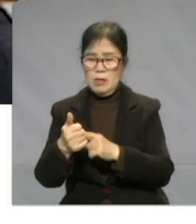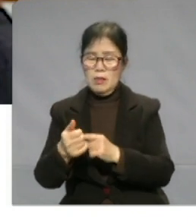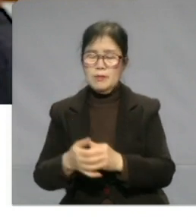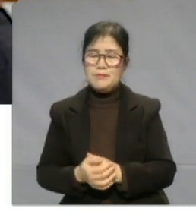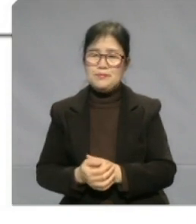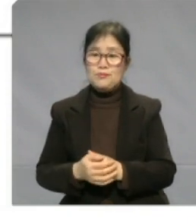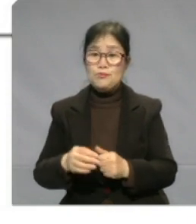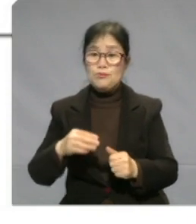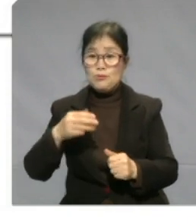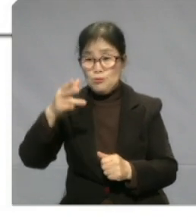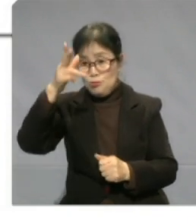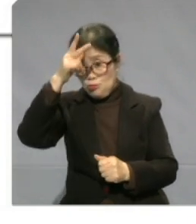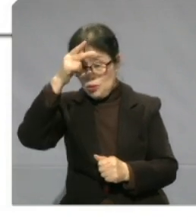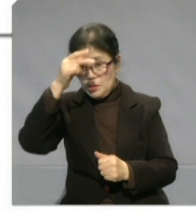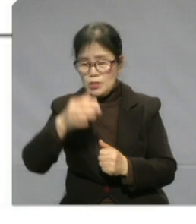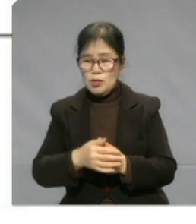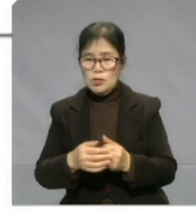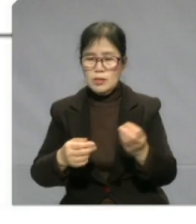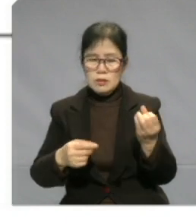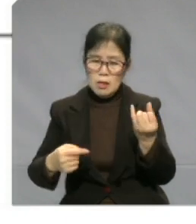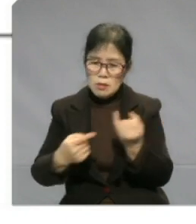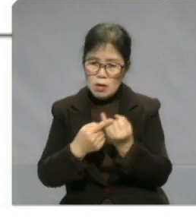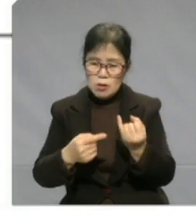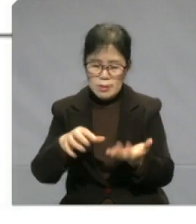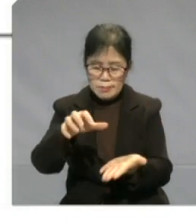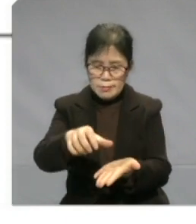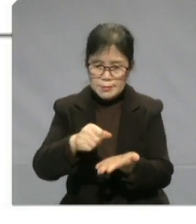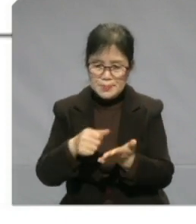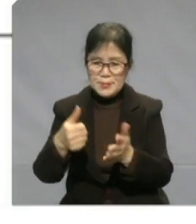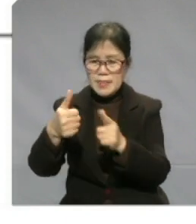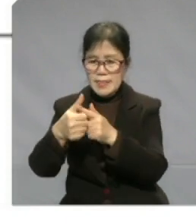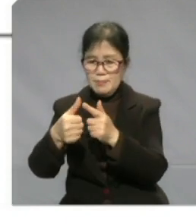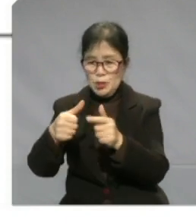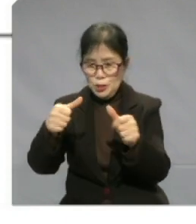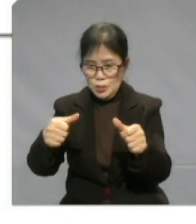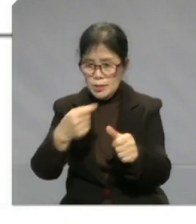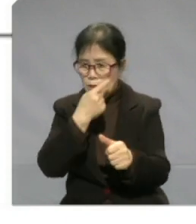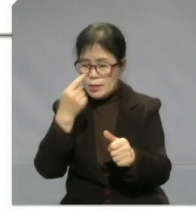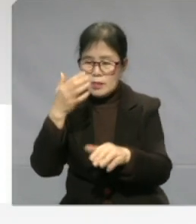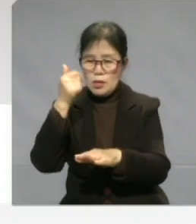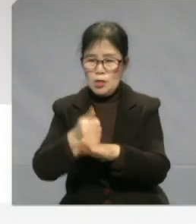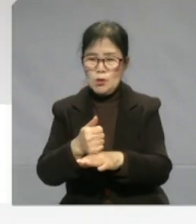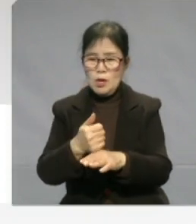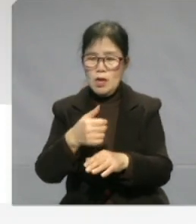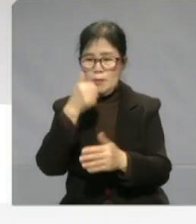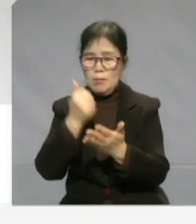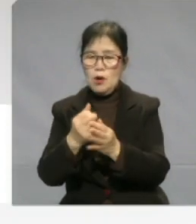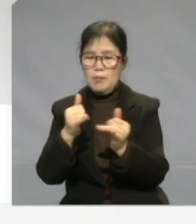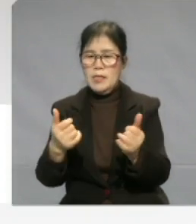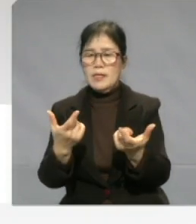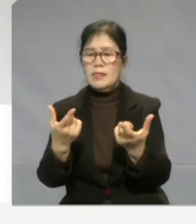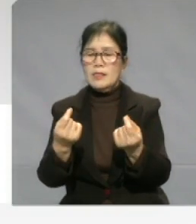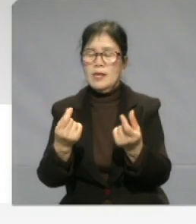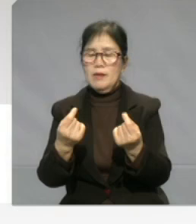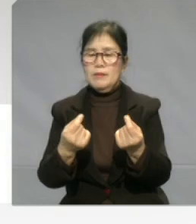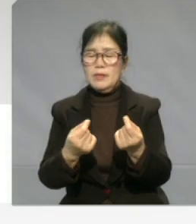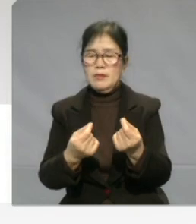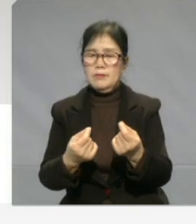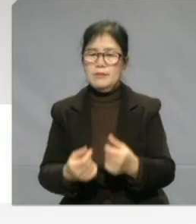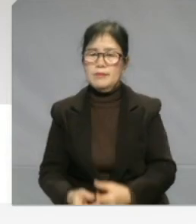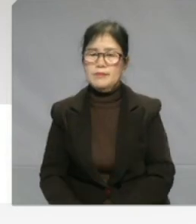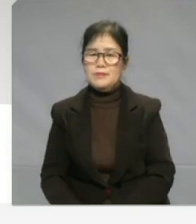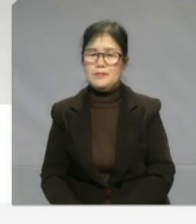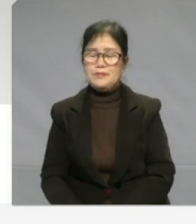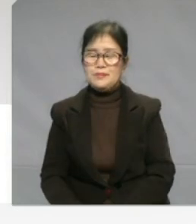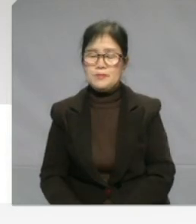경기 북부 경찰청은 두 살인 사건의 현장에서 채취한 지문 확인 결과 범인이 동일인으로 확인됐다고 밝혔습니다